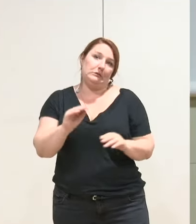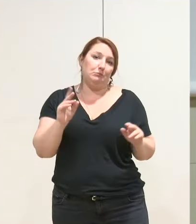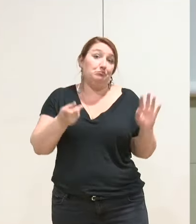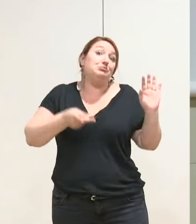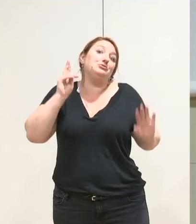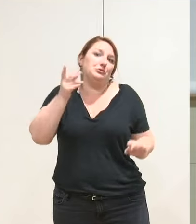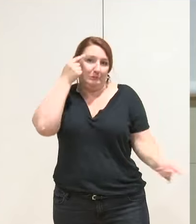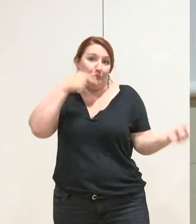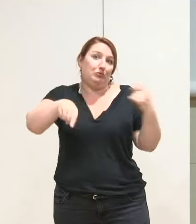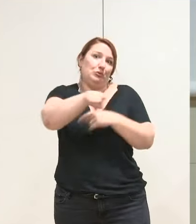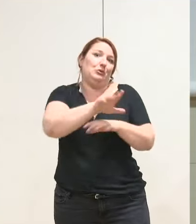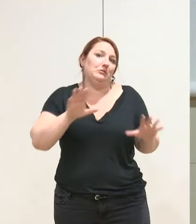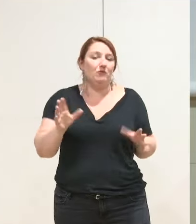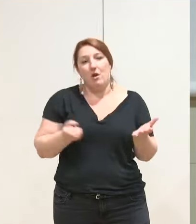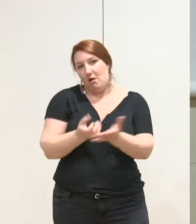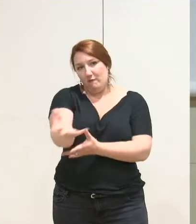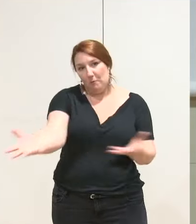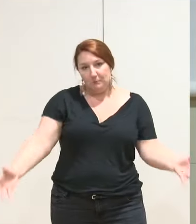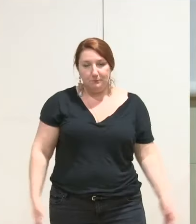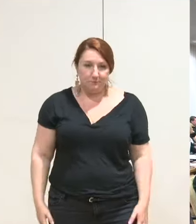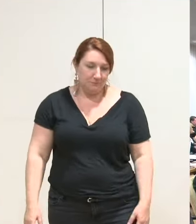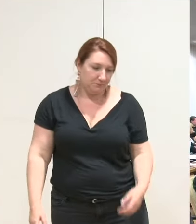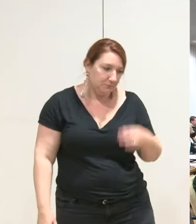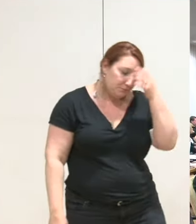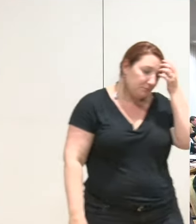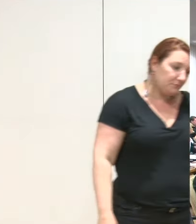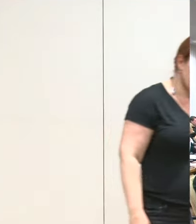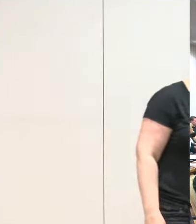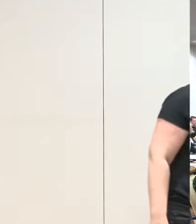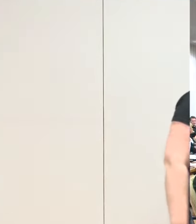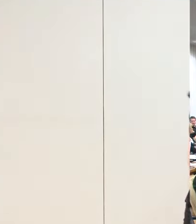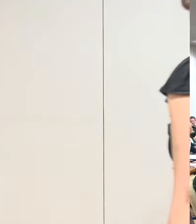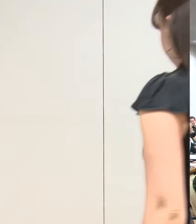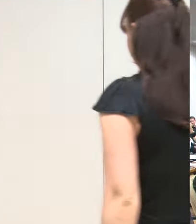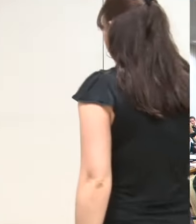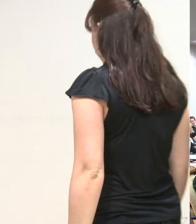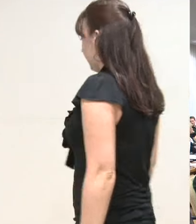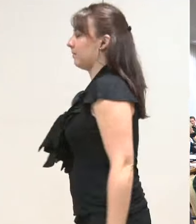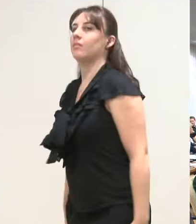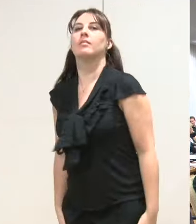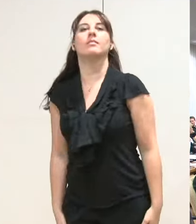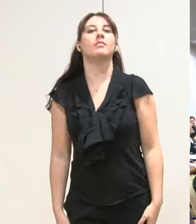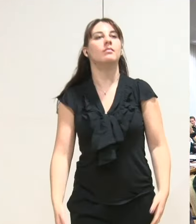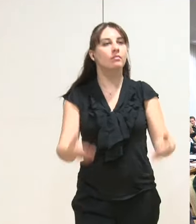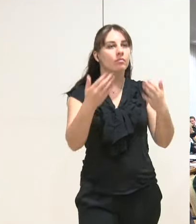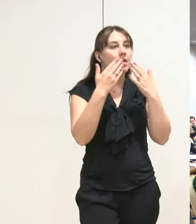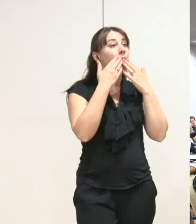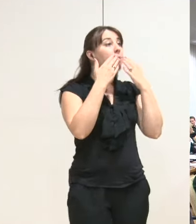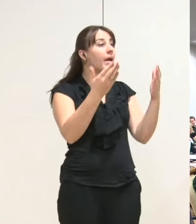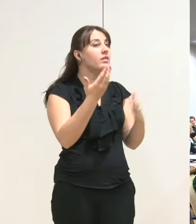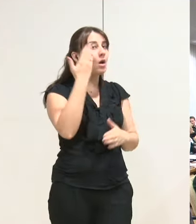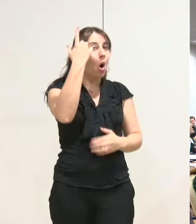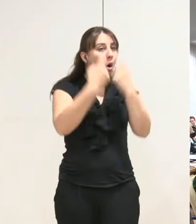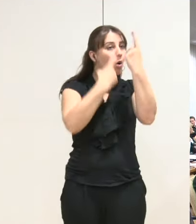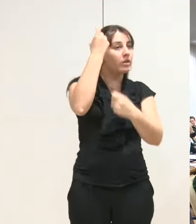pour eux voilà vous avez les éléments merci s'il n'y a pas d'autres questions